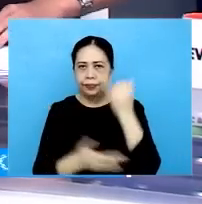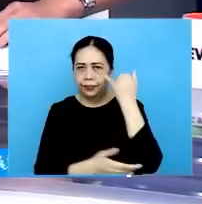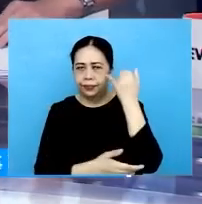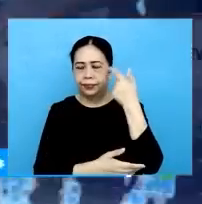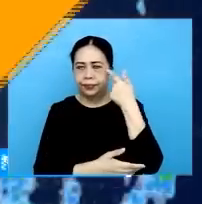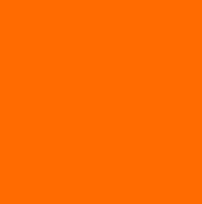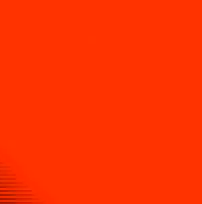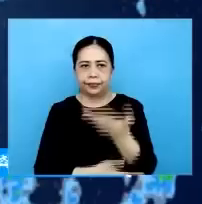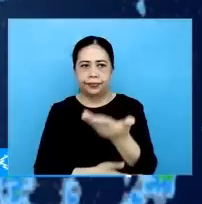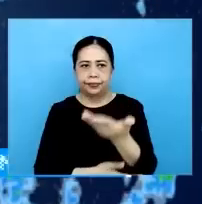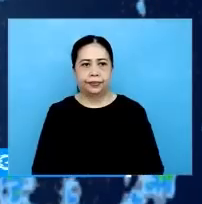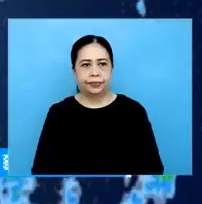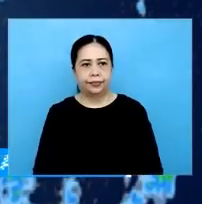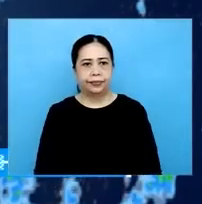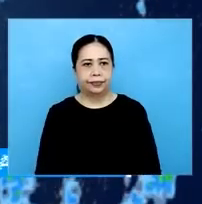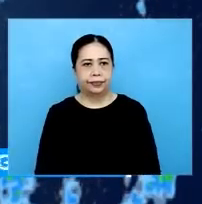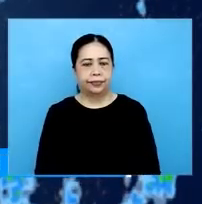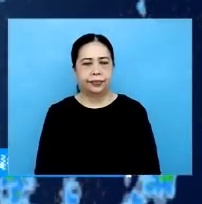Peña.